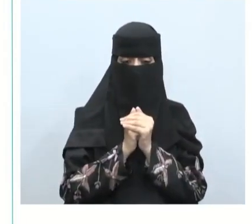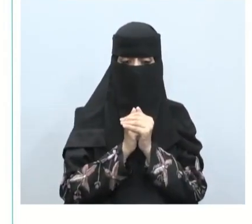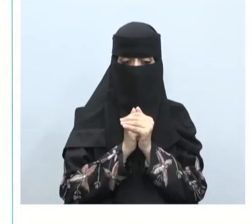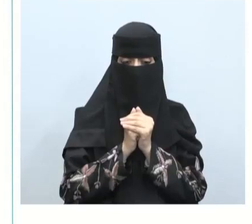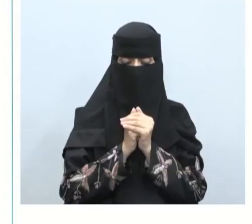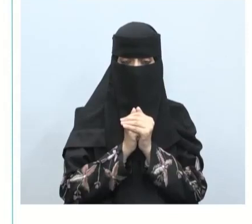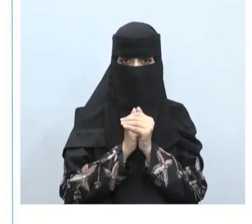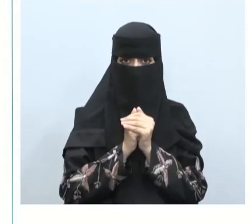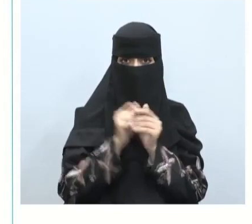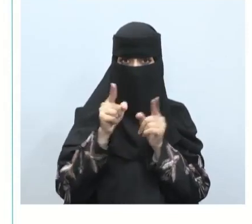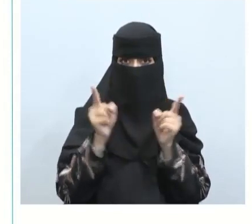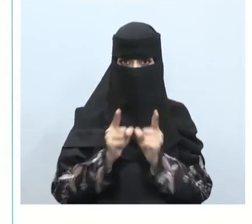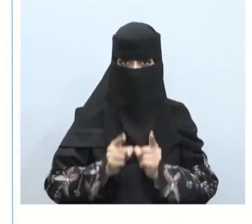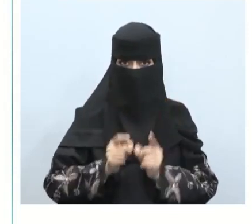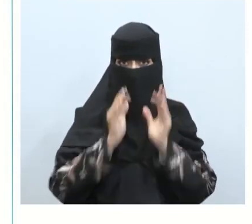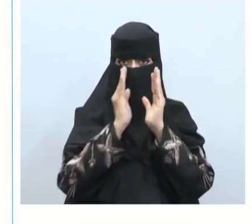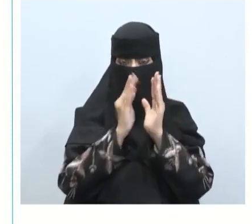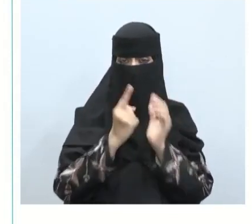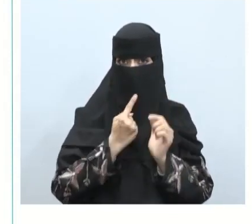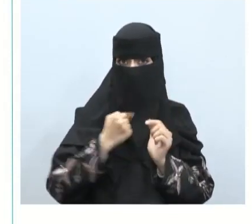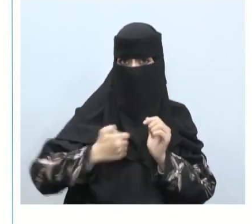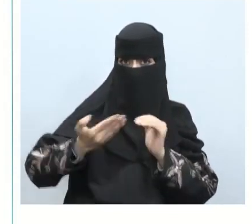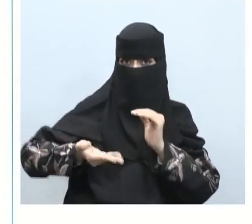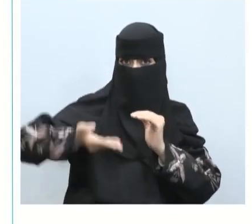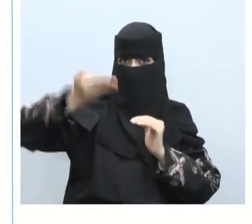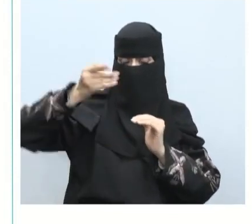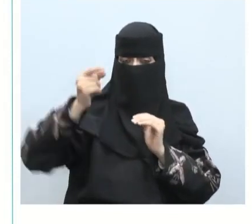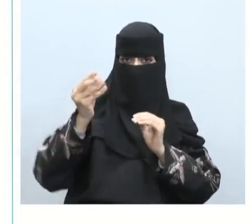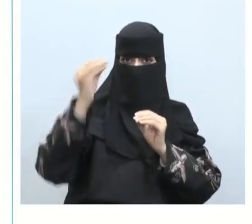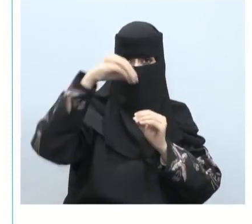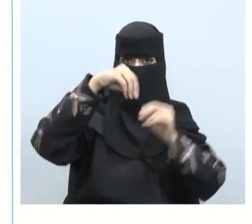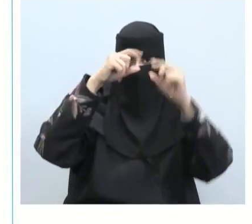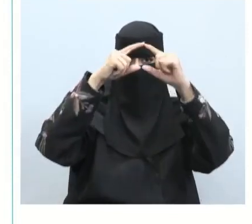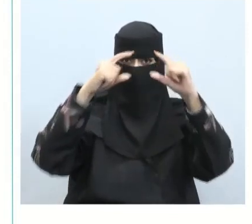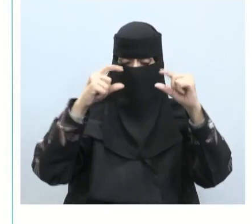ملف حدد الملف الذي تريد رفعه الى جوجل